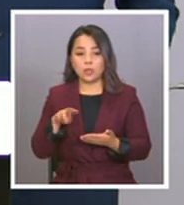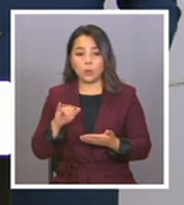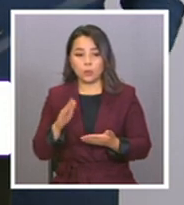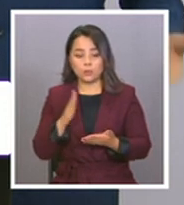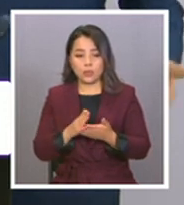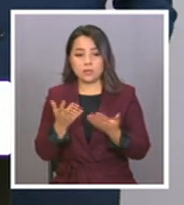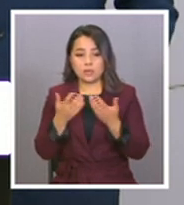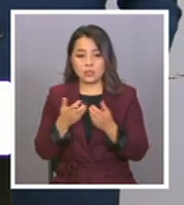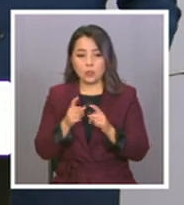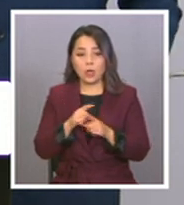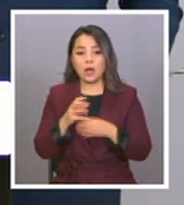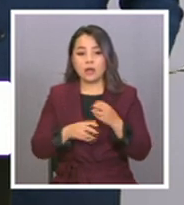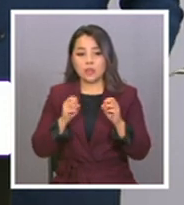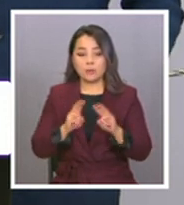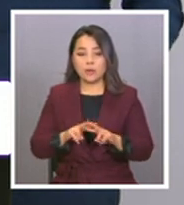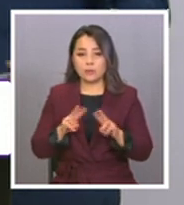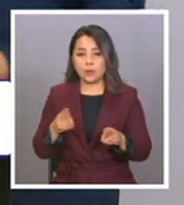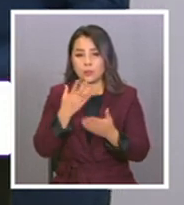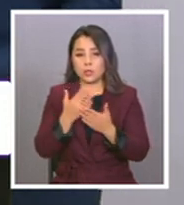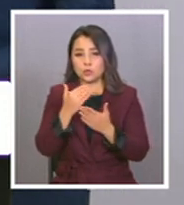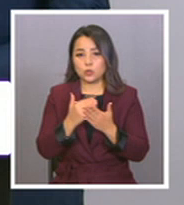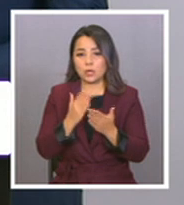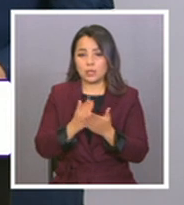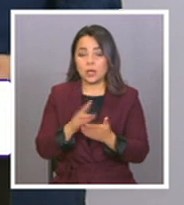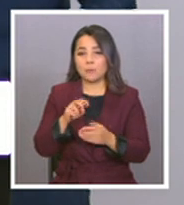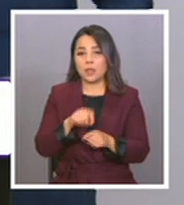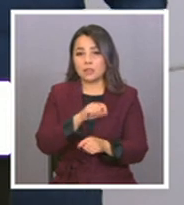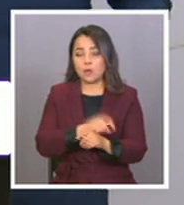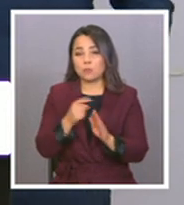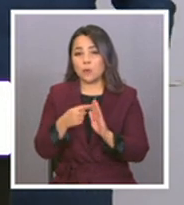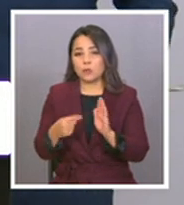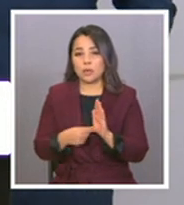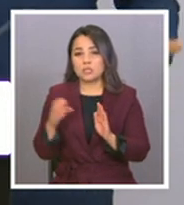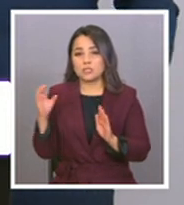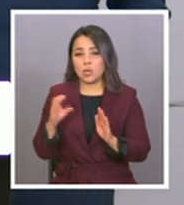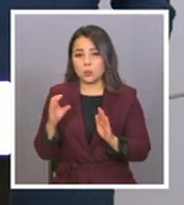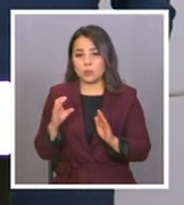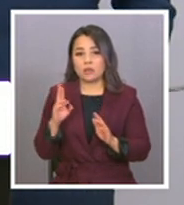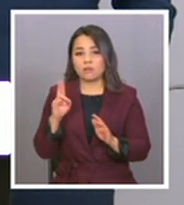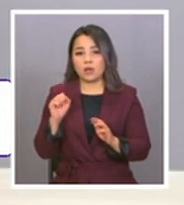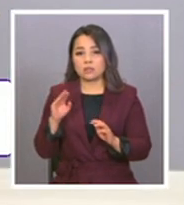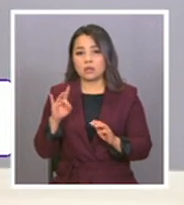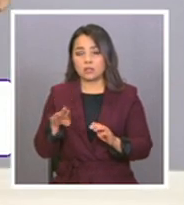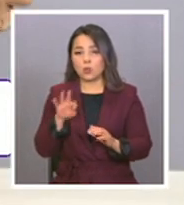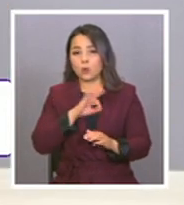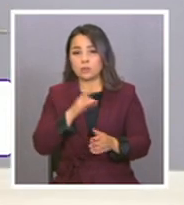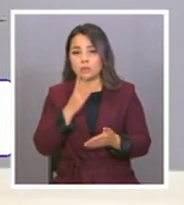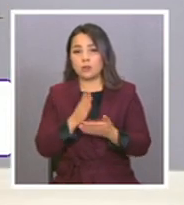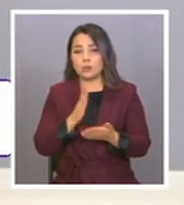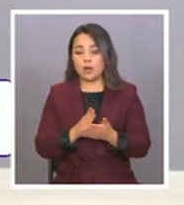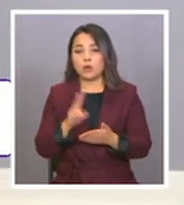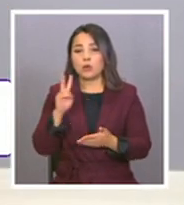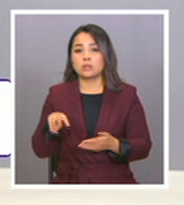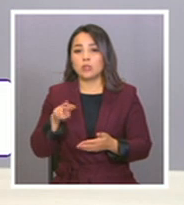ретінде халықаралық бірліктер жүйесінде метр бөлінген секундтың квадраты қолданылады. Үдеуді